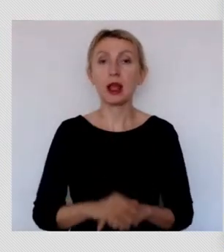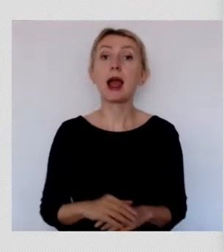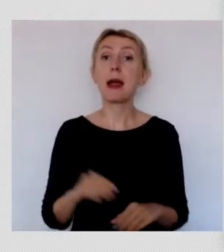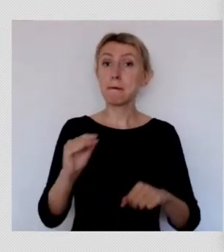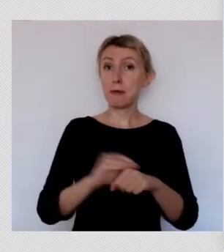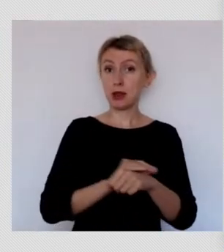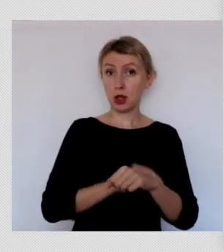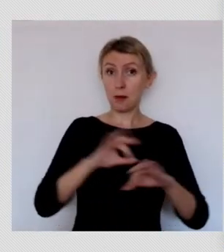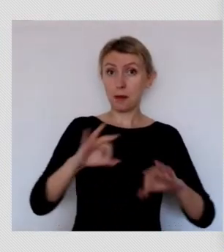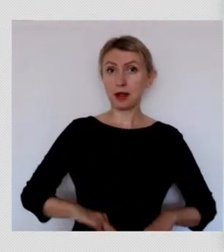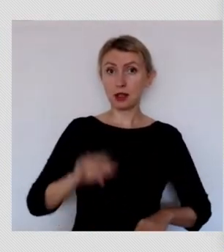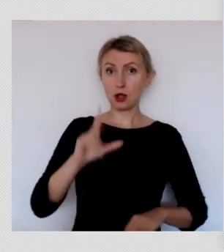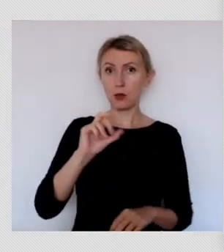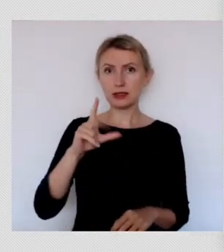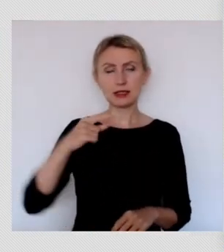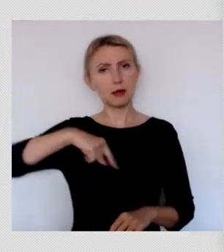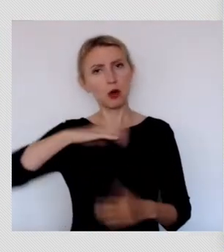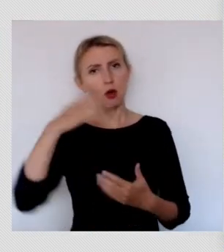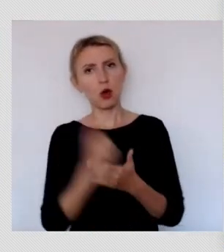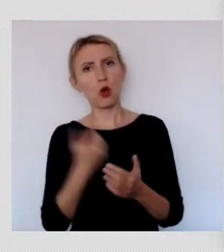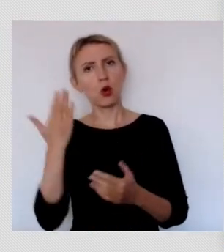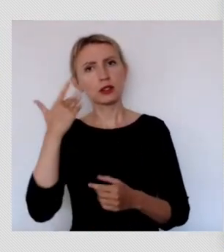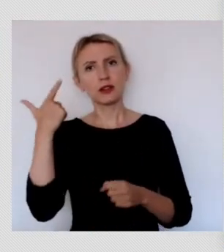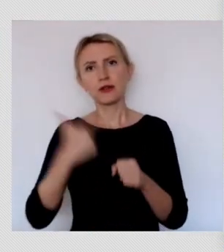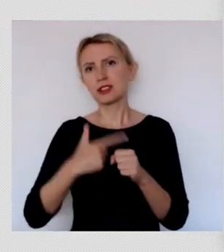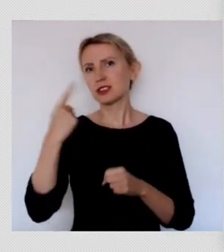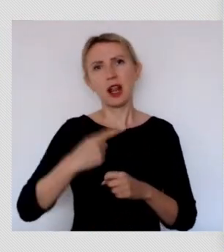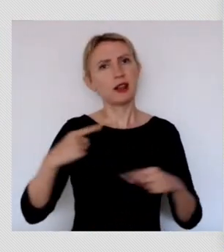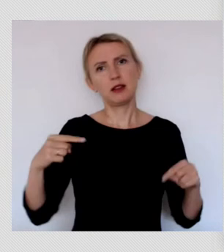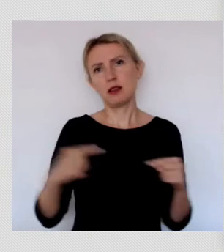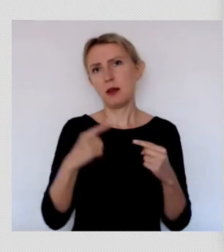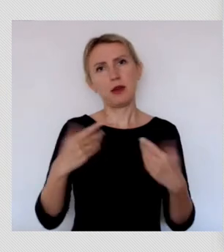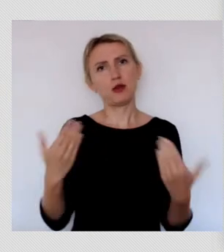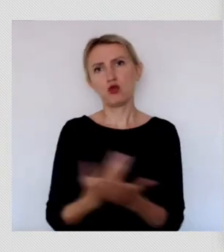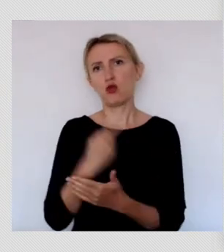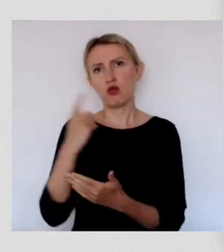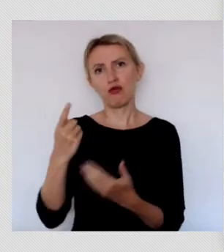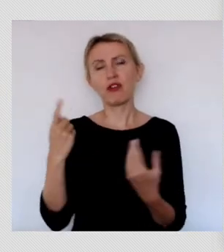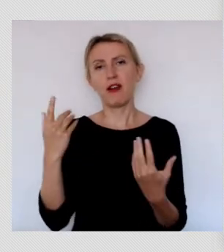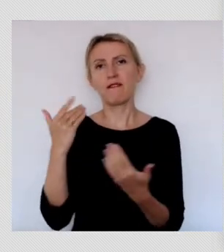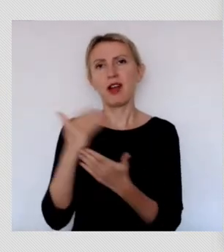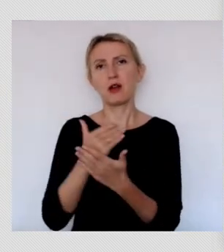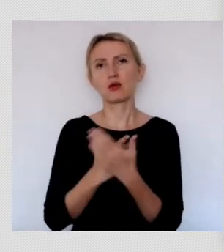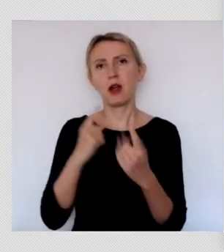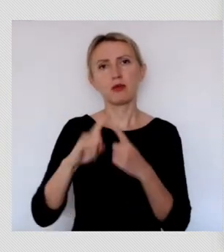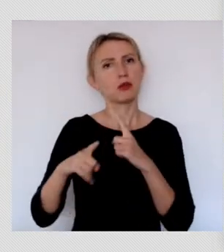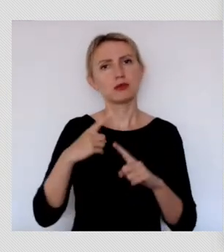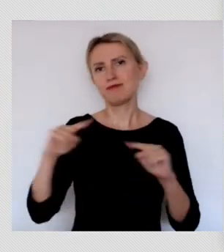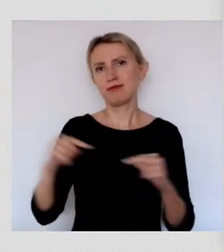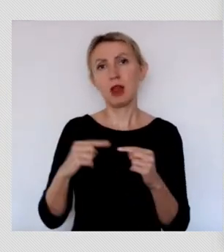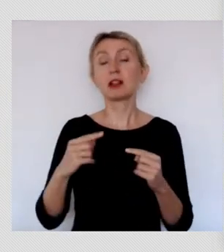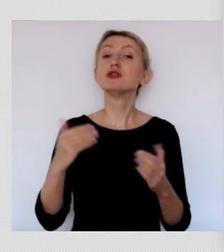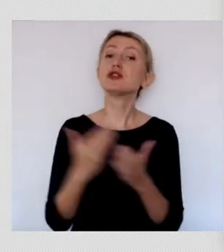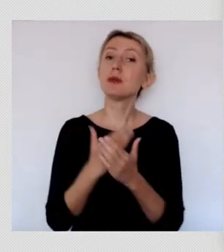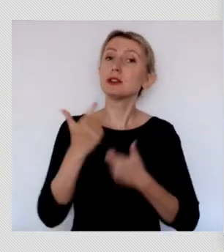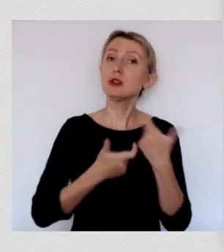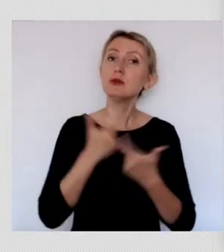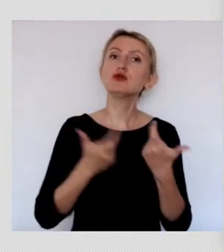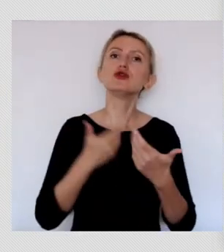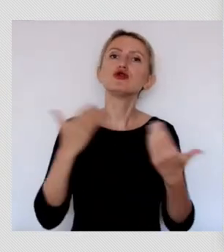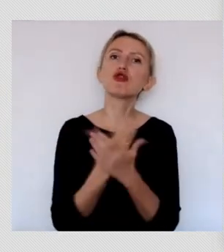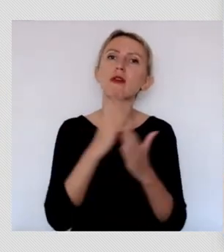pani Kopińska i ja korzystaliśmy przez ostatnie 20 lat, one się nie sprawdzają w tych nowych realiach politycznych. Musimy wypracować nowe modele